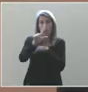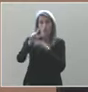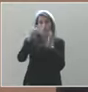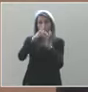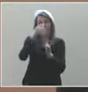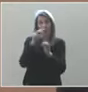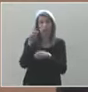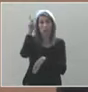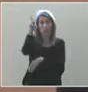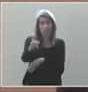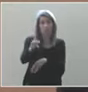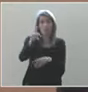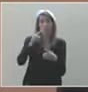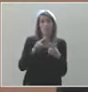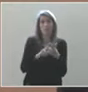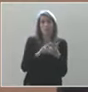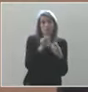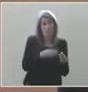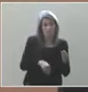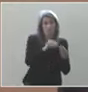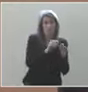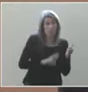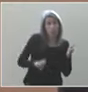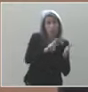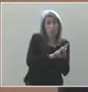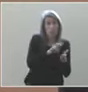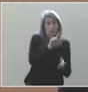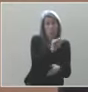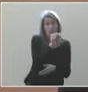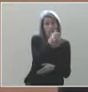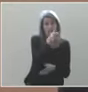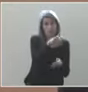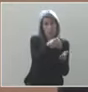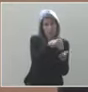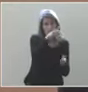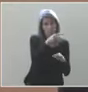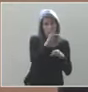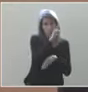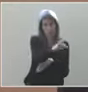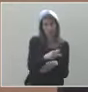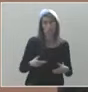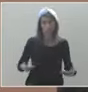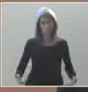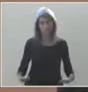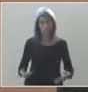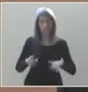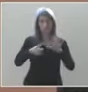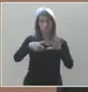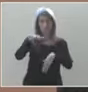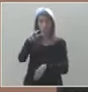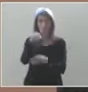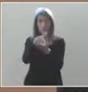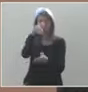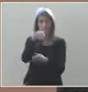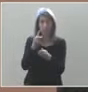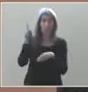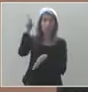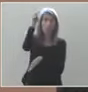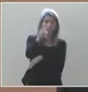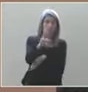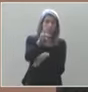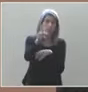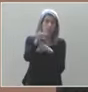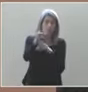000 km de ligne. À l'entre-deux-guerres, ce sont environ donc 63 000 km de voies ferrées qui étaient déployées en France